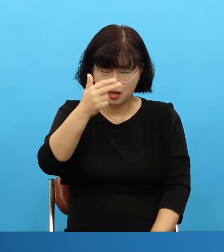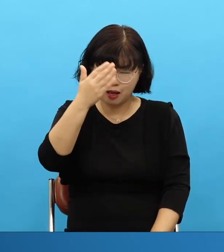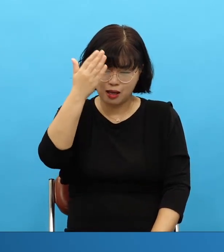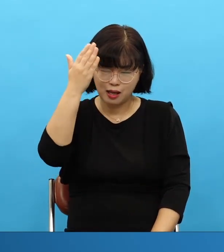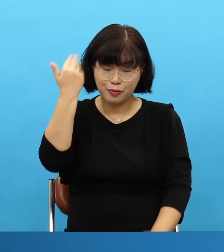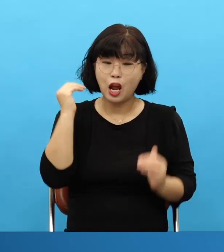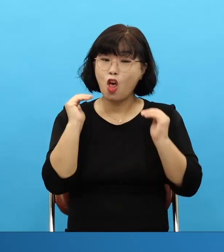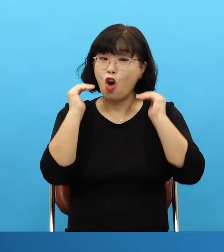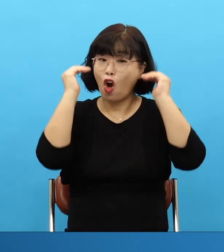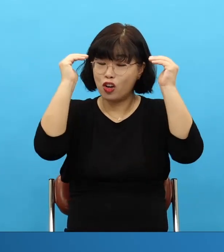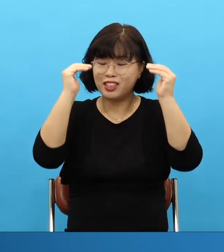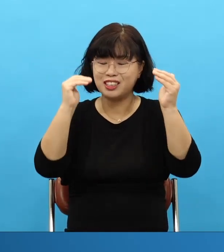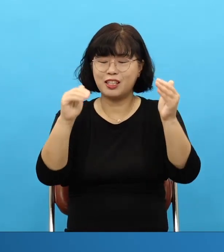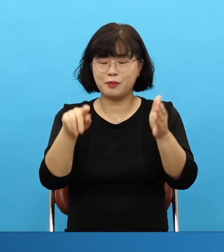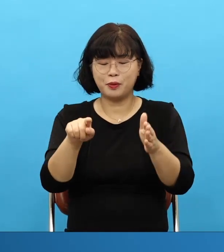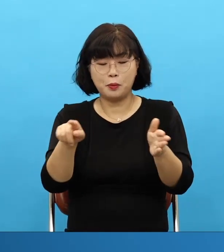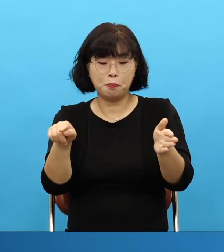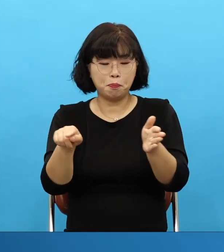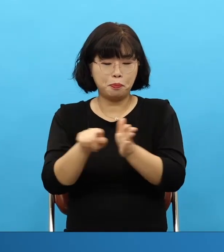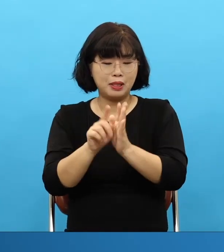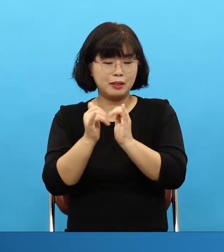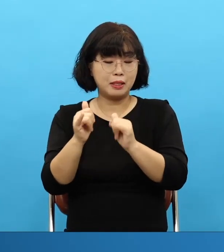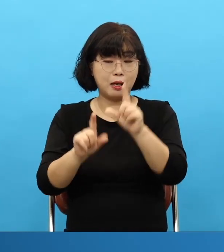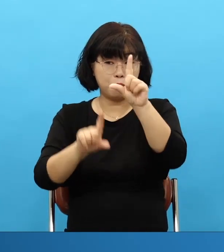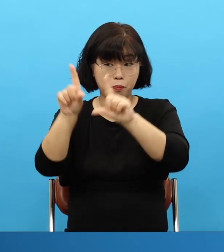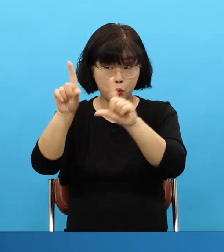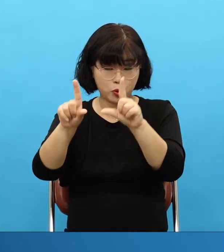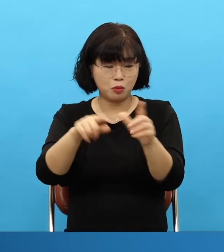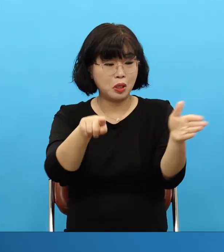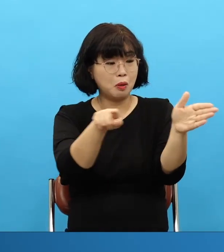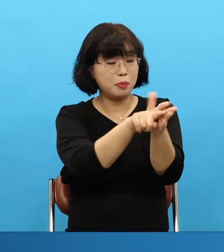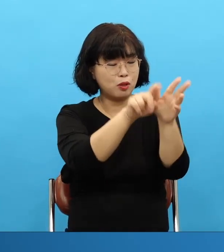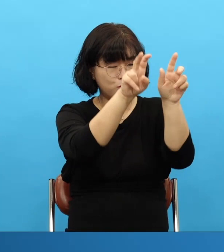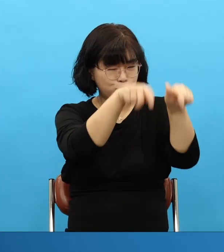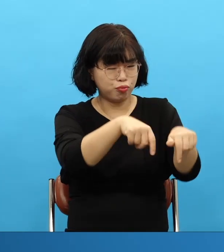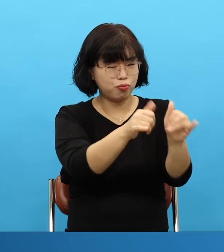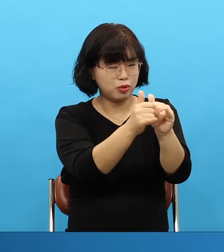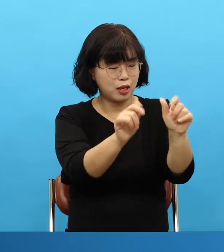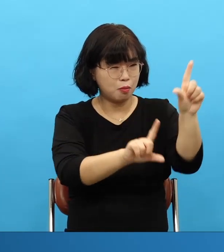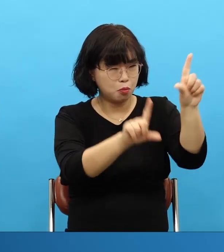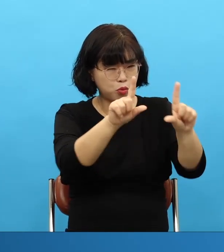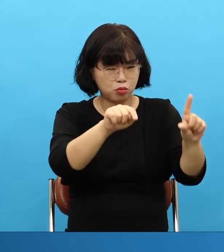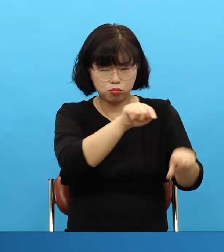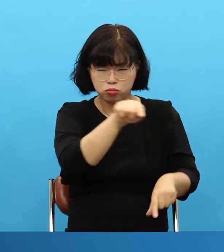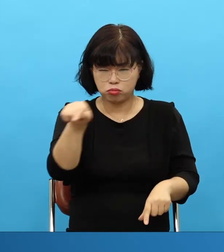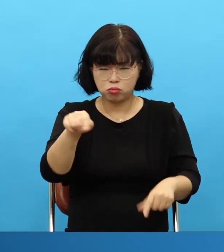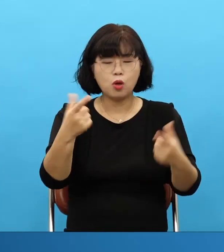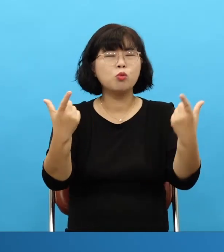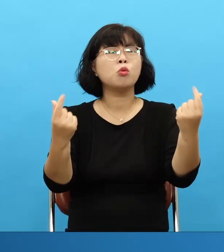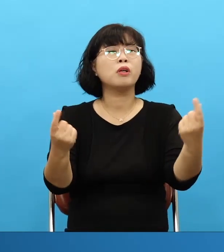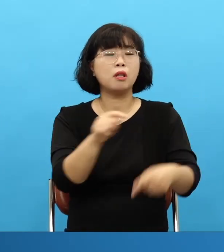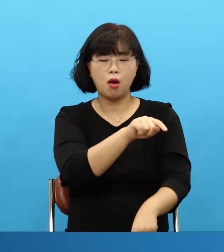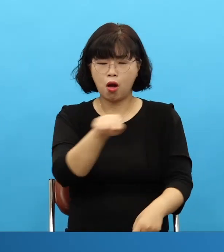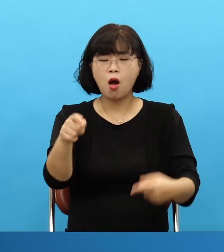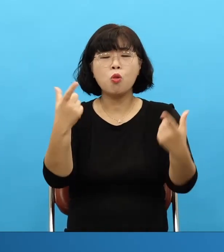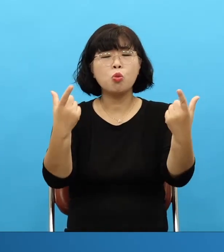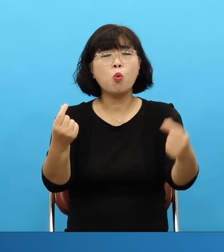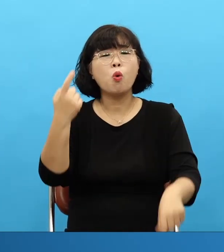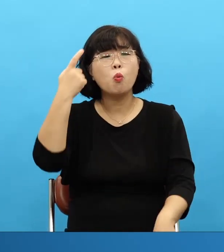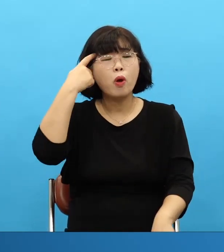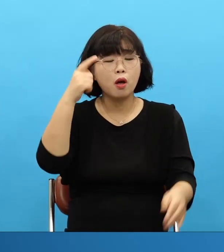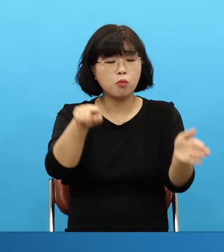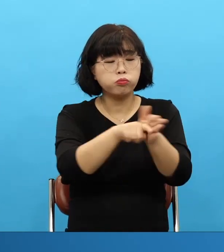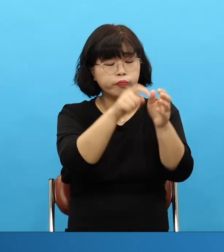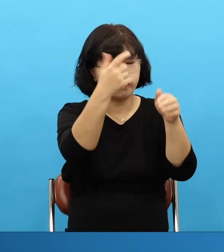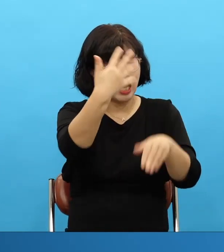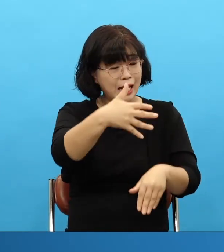occasionally they're just at the same level as unbelievers. 판단도 쉽게 뭐 저 사람 저렇다, 이 사람 이렇다 이렇게 얘기하죠. They pass judgment so easily, saying, "Well, that person's like this or that person's